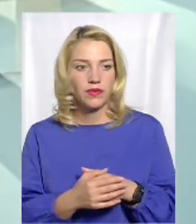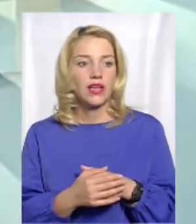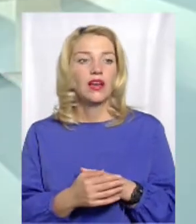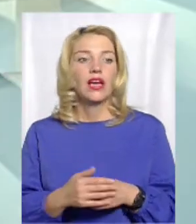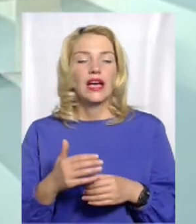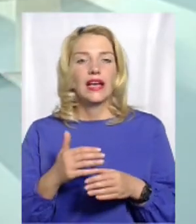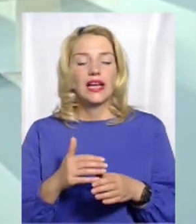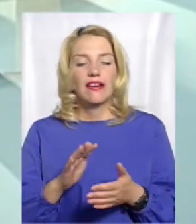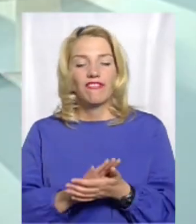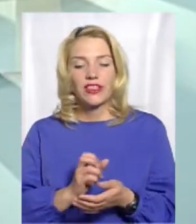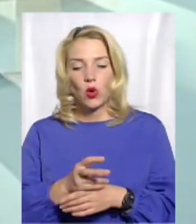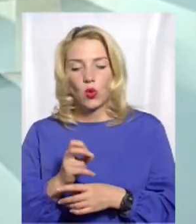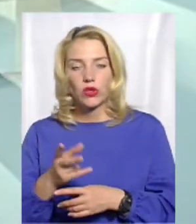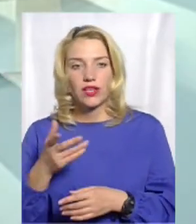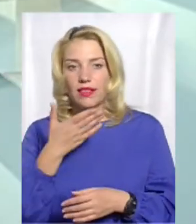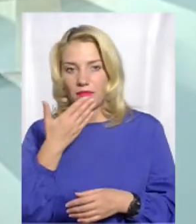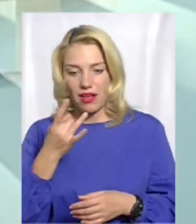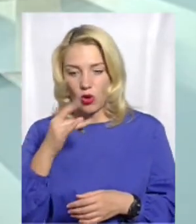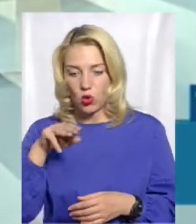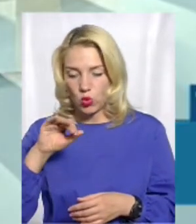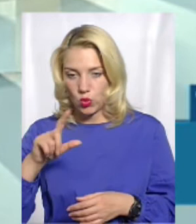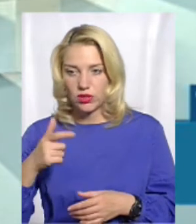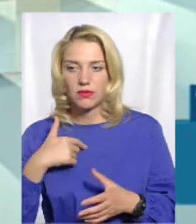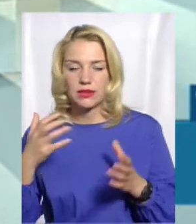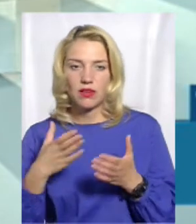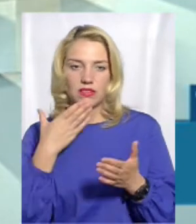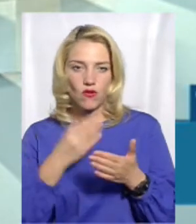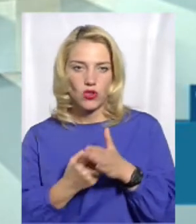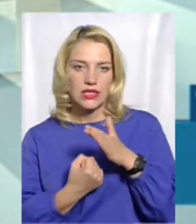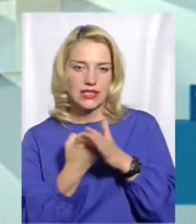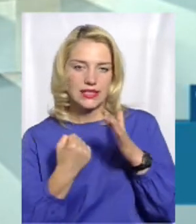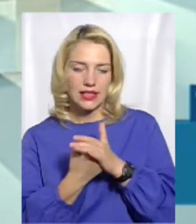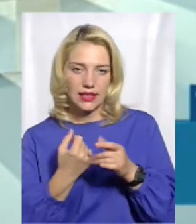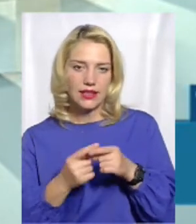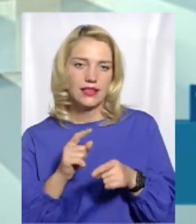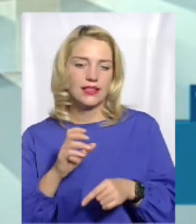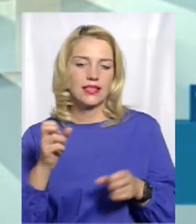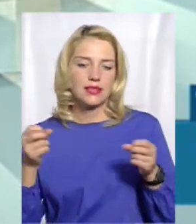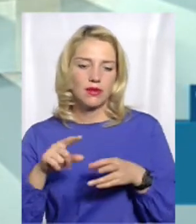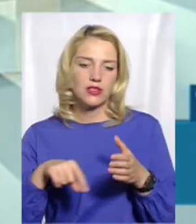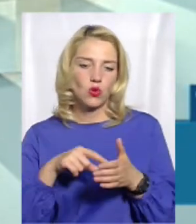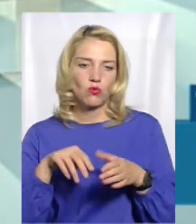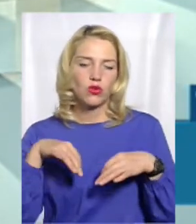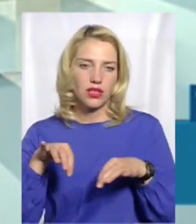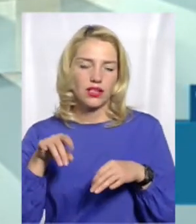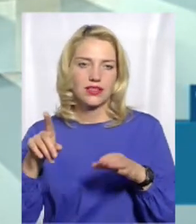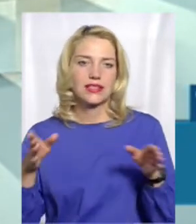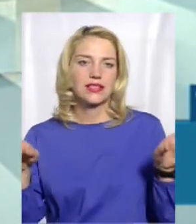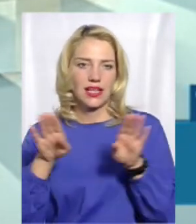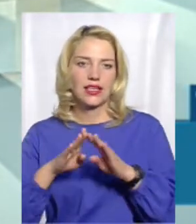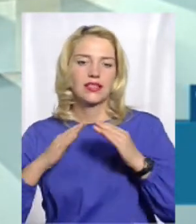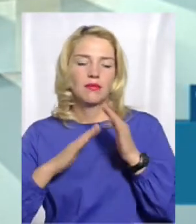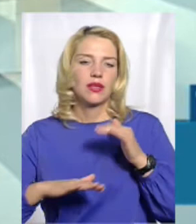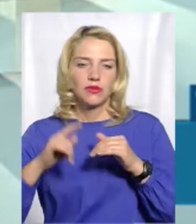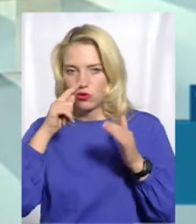Відходи, які не містять ртуті, ми зберігаємо в себе на складі в спецкомунтранці. Вони в сухому складі, закрите приміщення, немає доступу інших